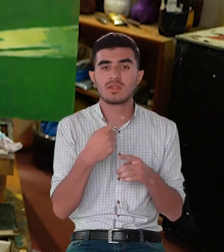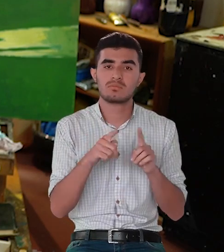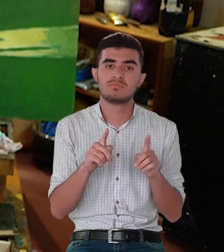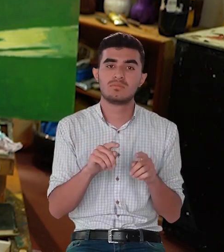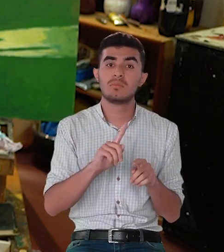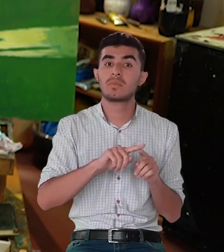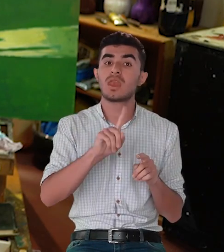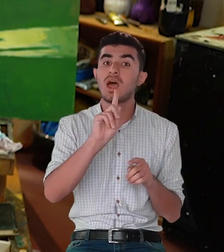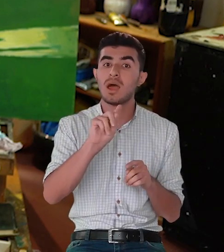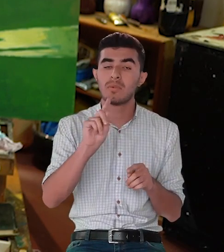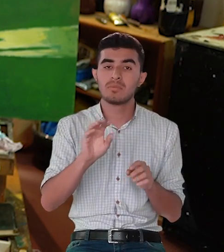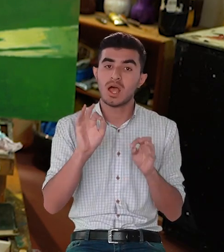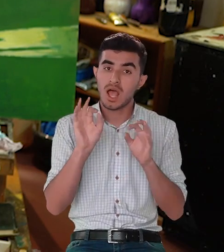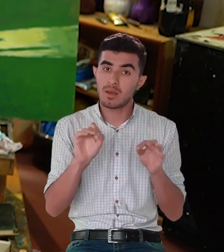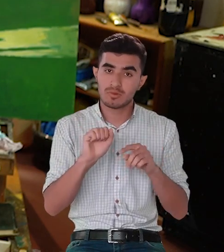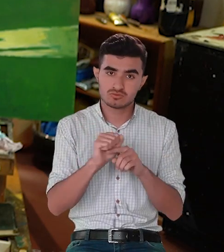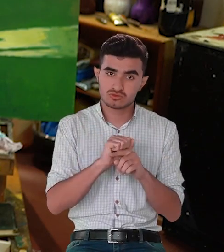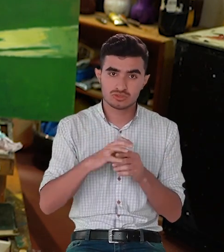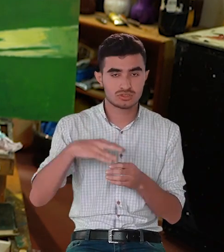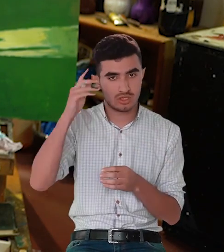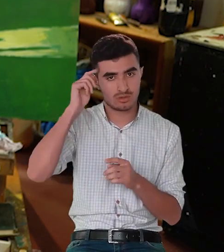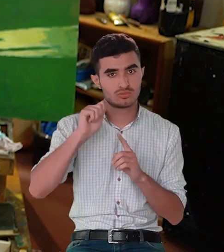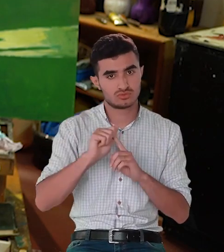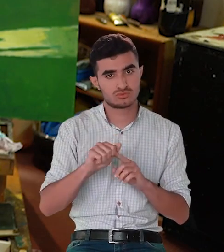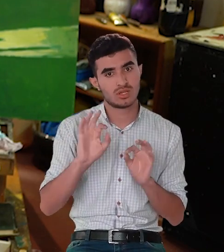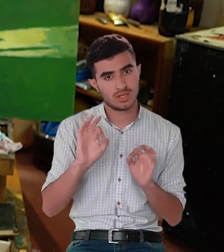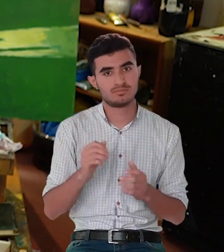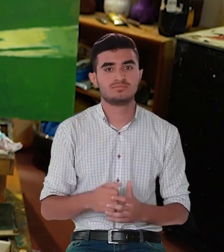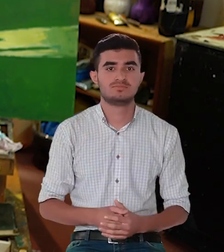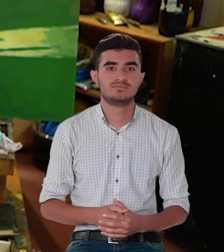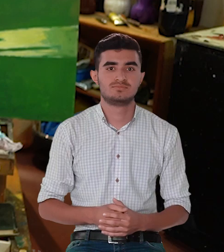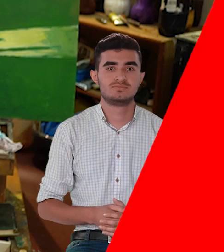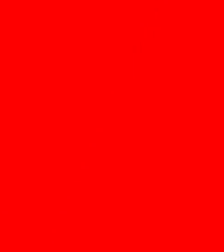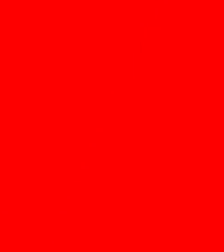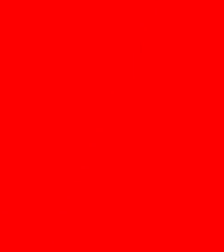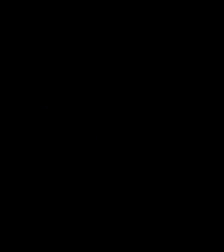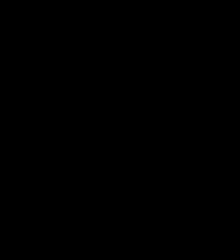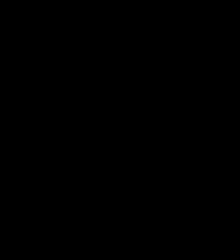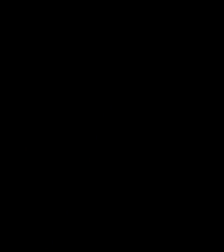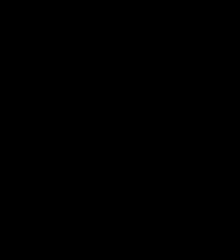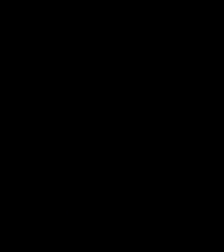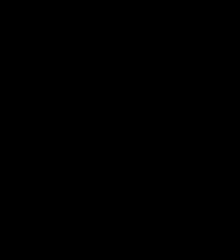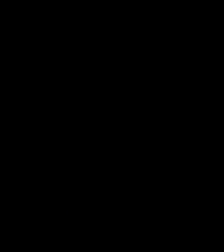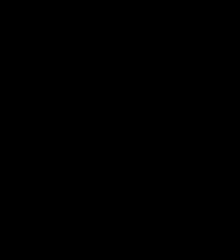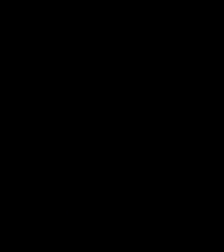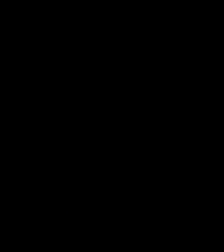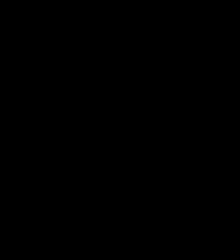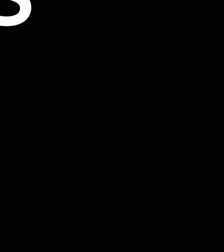وہ چاہے کرے، لیکن اس کی پراپر ٹریننگ ہونی چاہیے۔